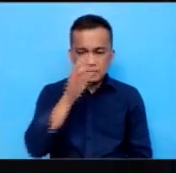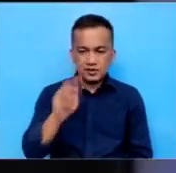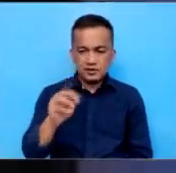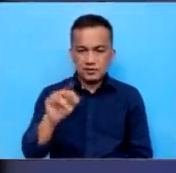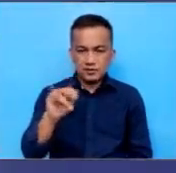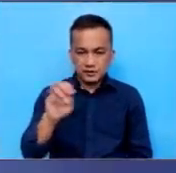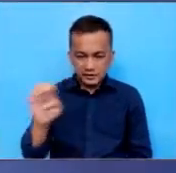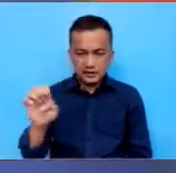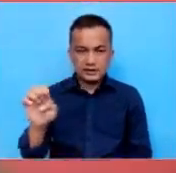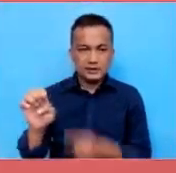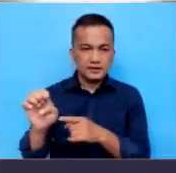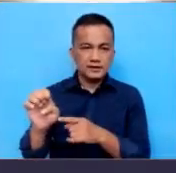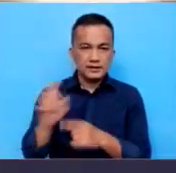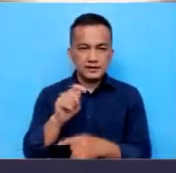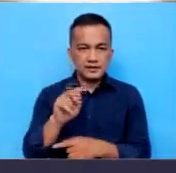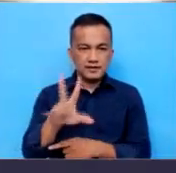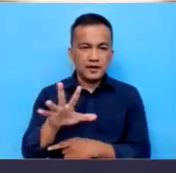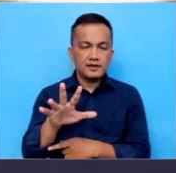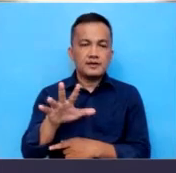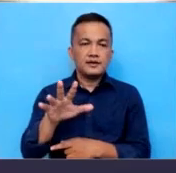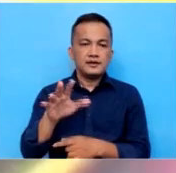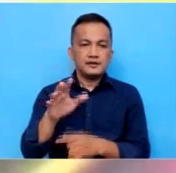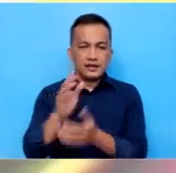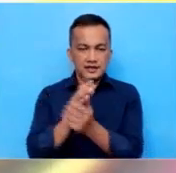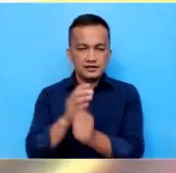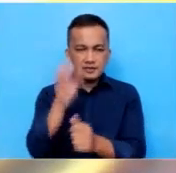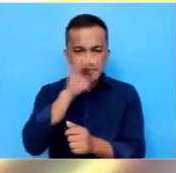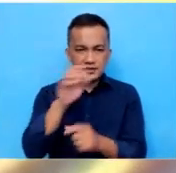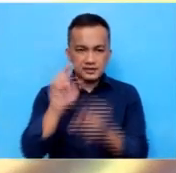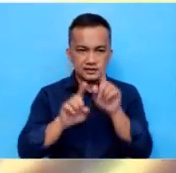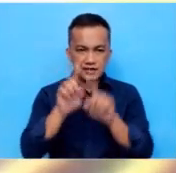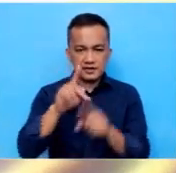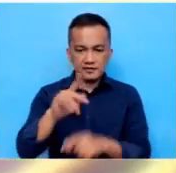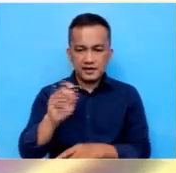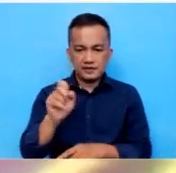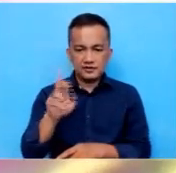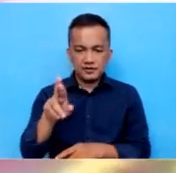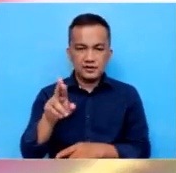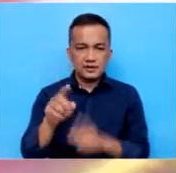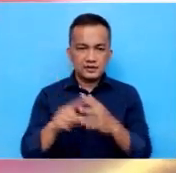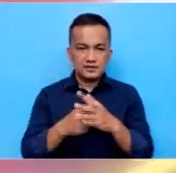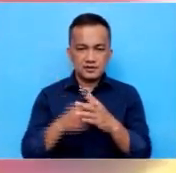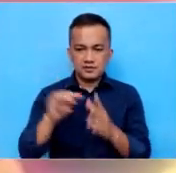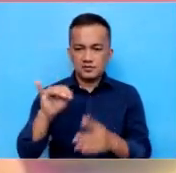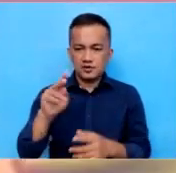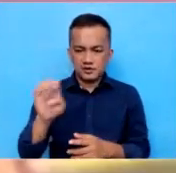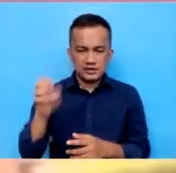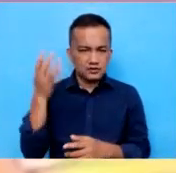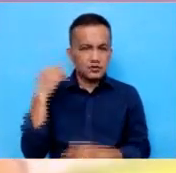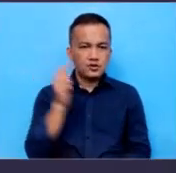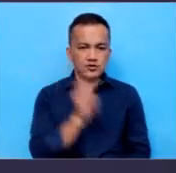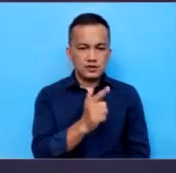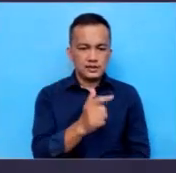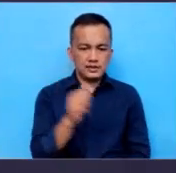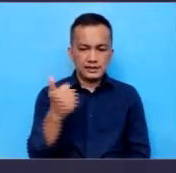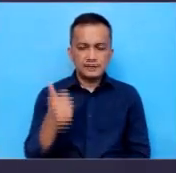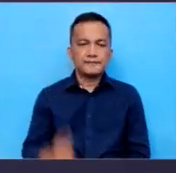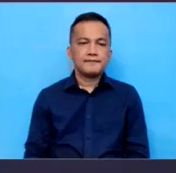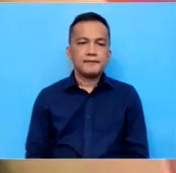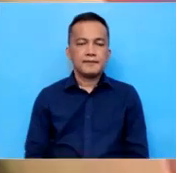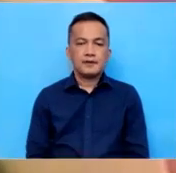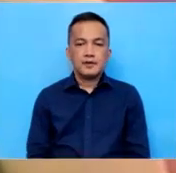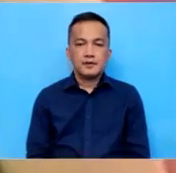Sa TV5 talent search na Star Factor, nagsimula si Morissette noong 2010. Yung mga tao, yan hindi